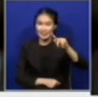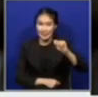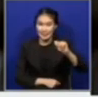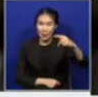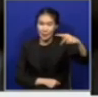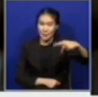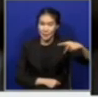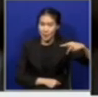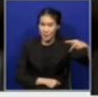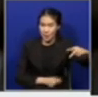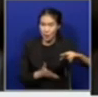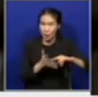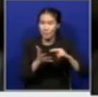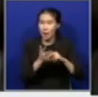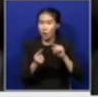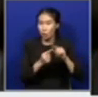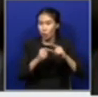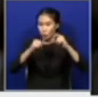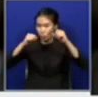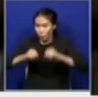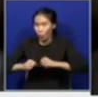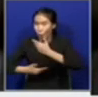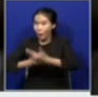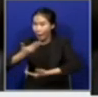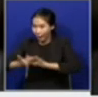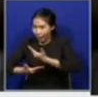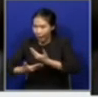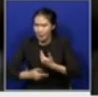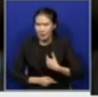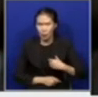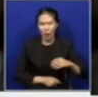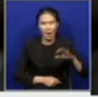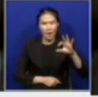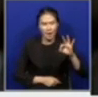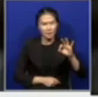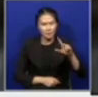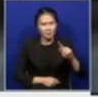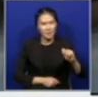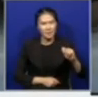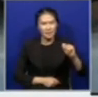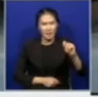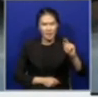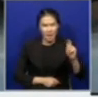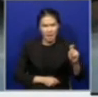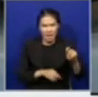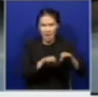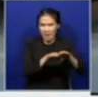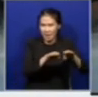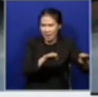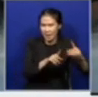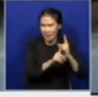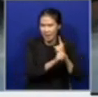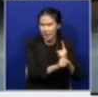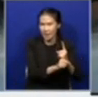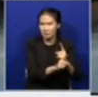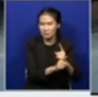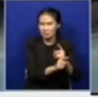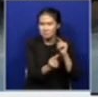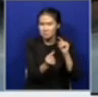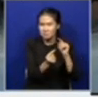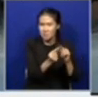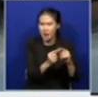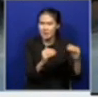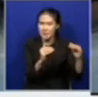รในครั้งนี้ท่านประธานที่เคารพคะก่อนอื่นค่ะเราต้องทำความเข้าใจก่อน